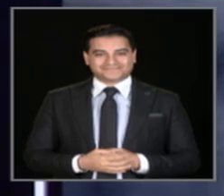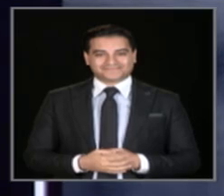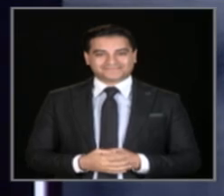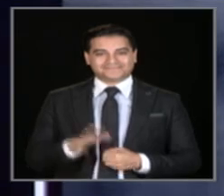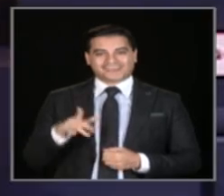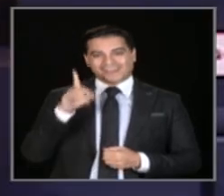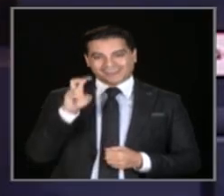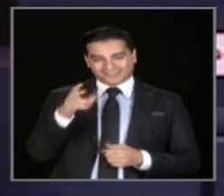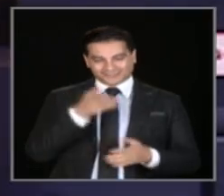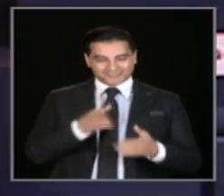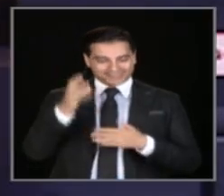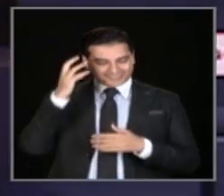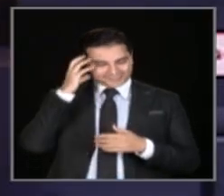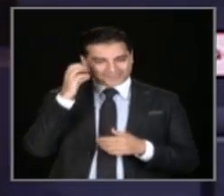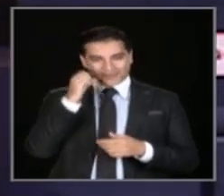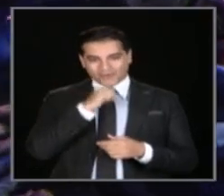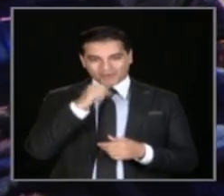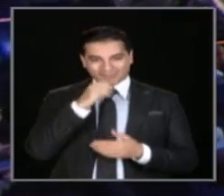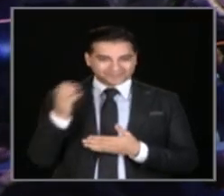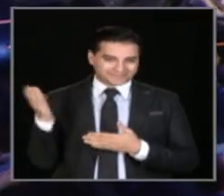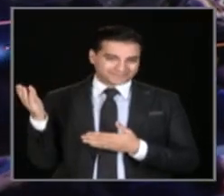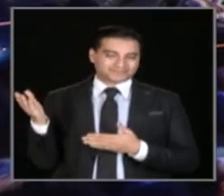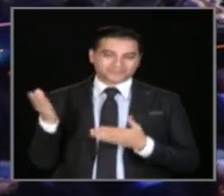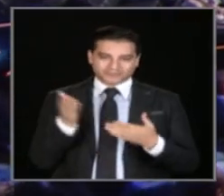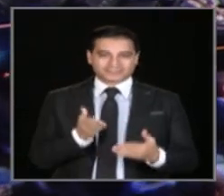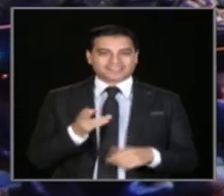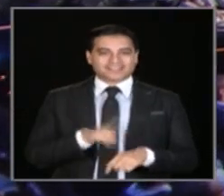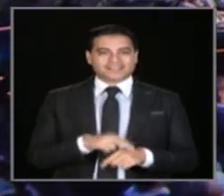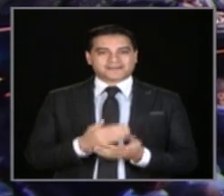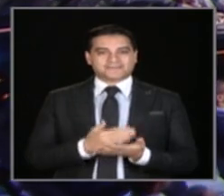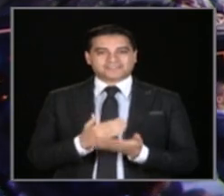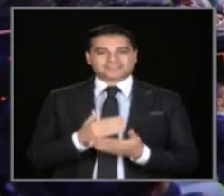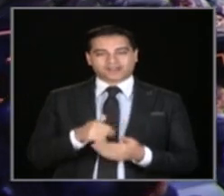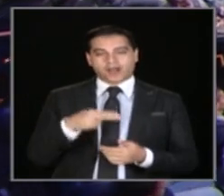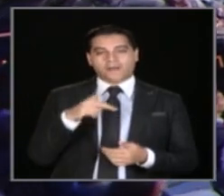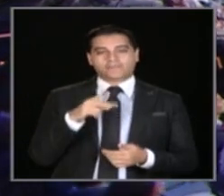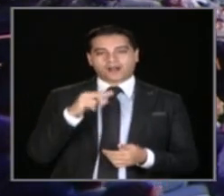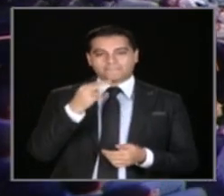هلا هتروح تسمع أغنية وترجع لنا تاني. عبد الرحمن تعالى مكاني.